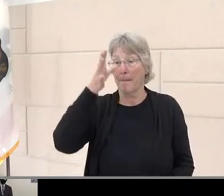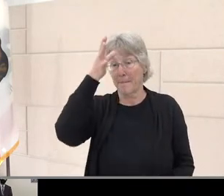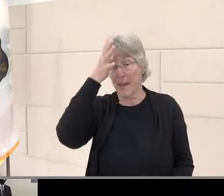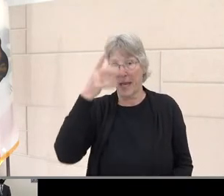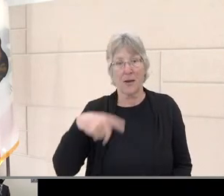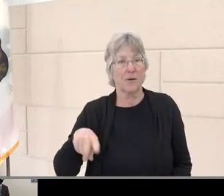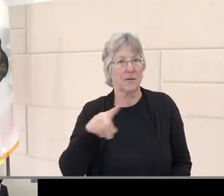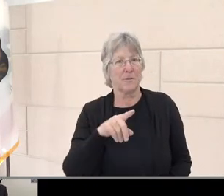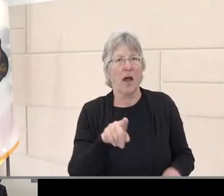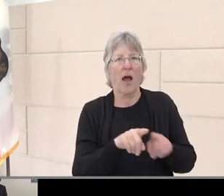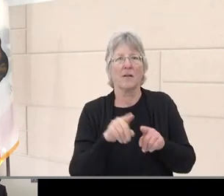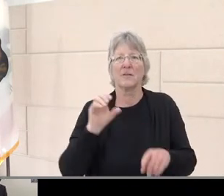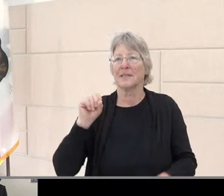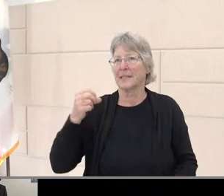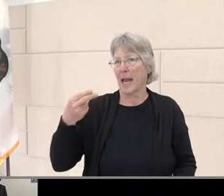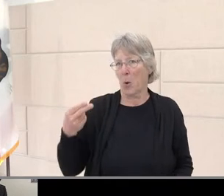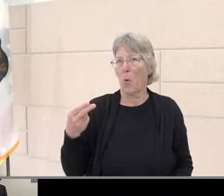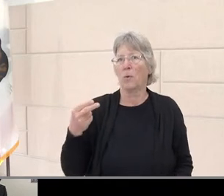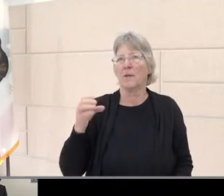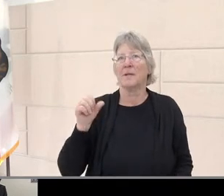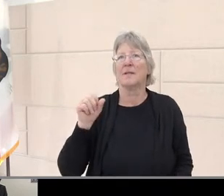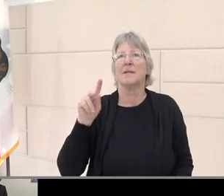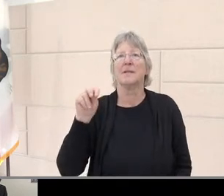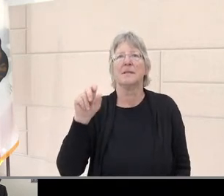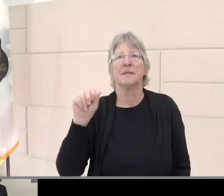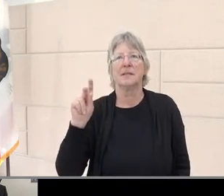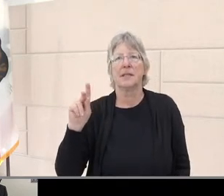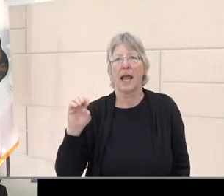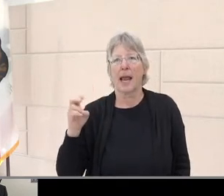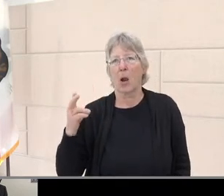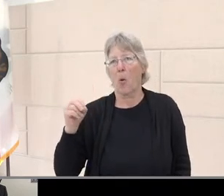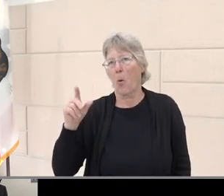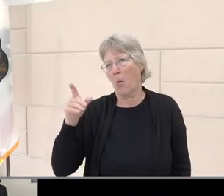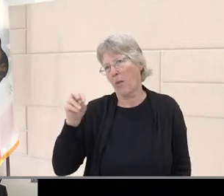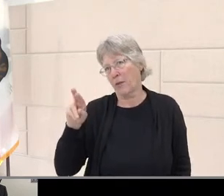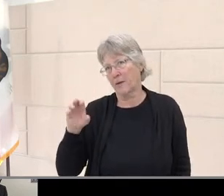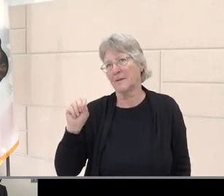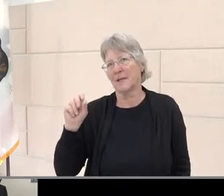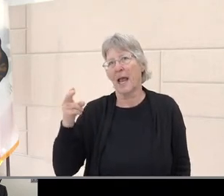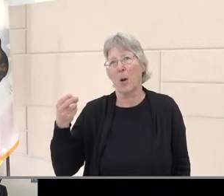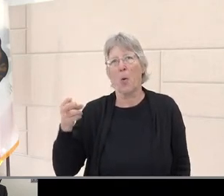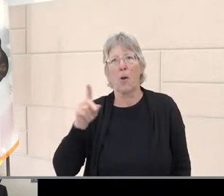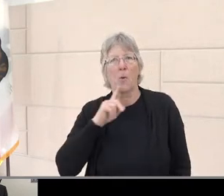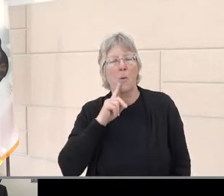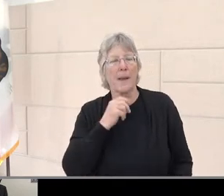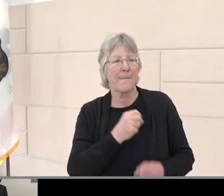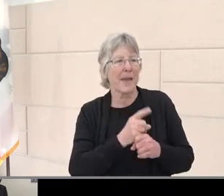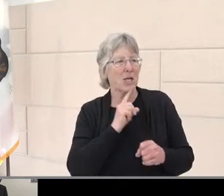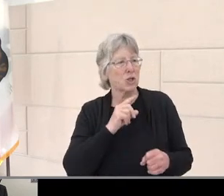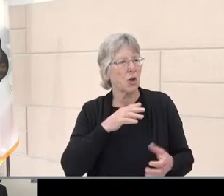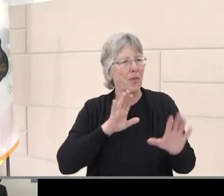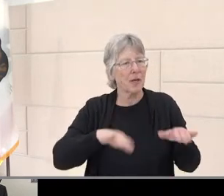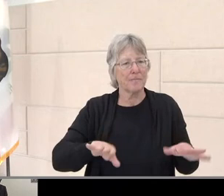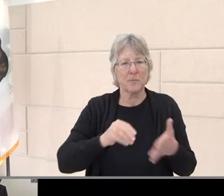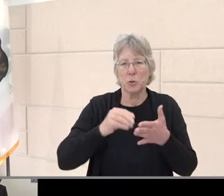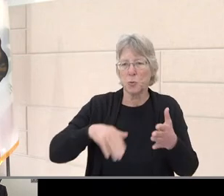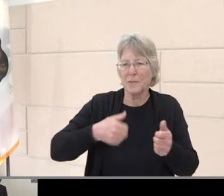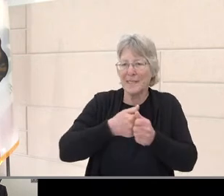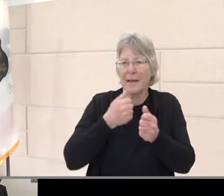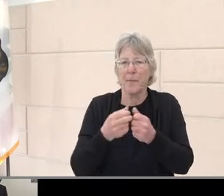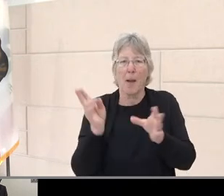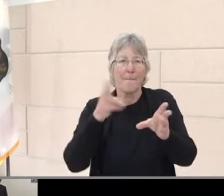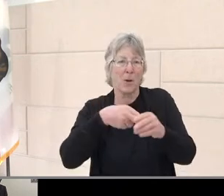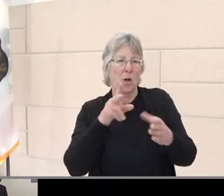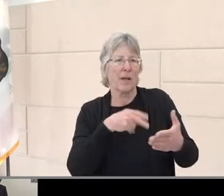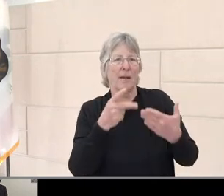ពំណាយរបស់យើងដែលអ្នករួមចំណែកក្នុងនឹងដែរបានជួយធ្វើយ៉ាងណាឲ្យកូនចូលរួមក្នុងកម្មវិ